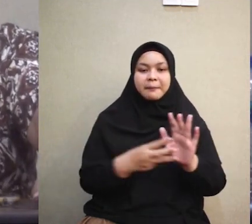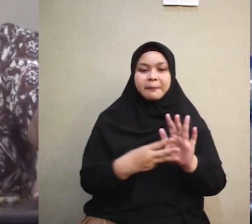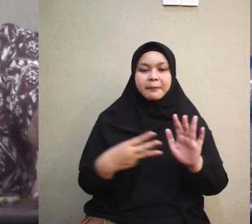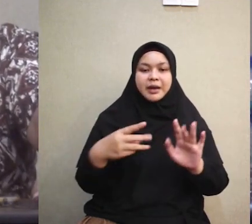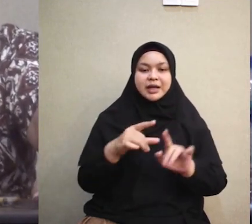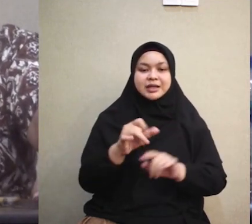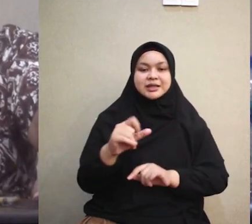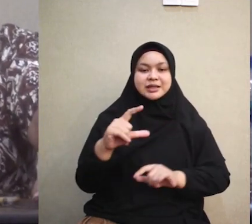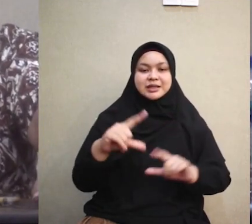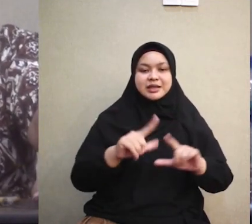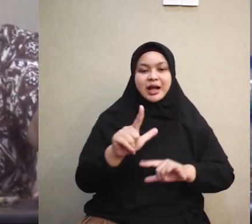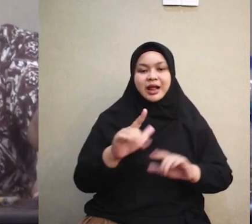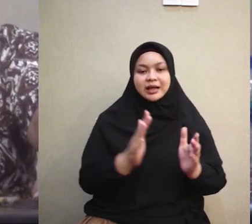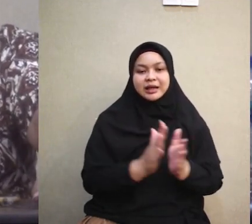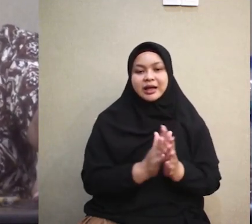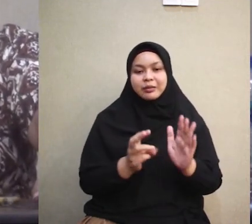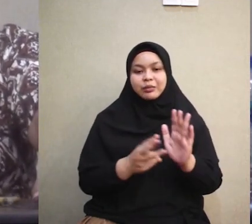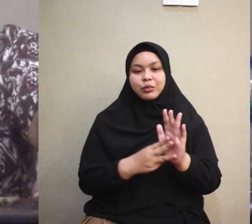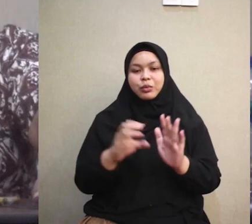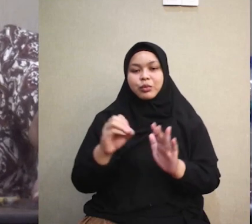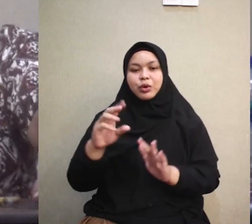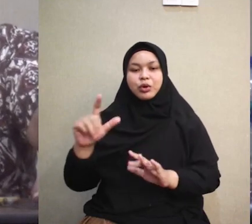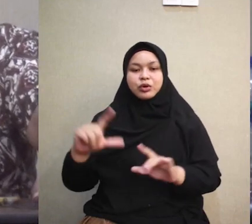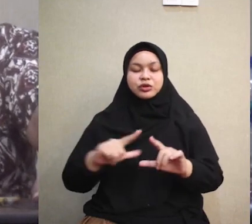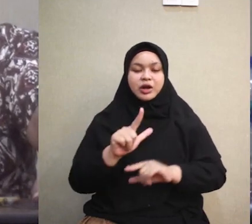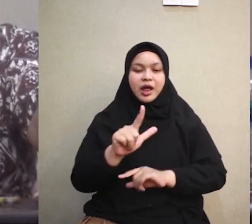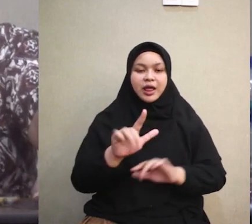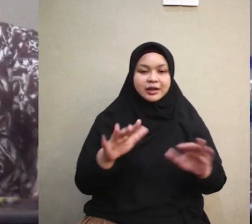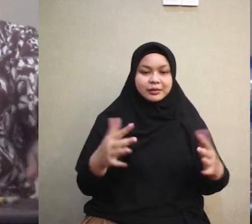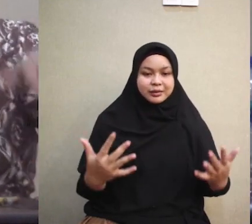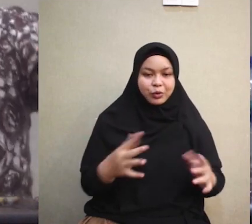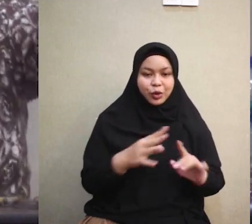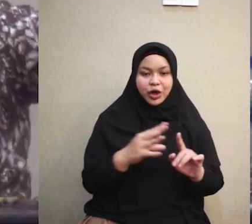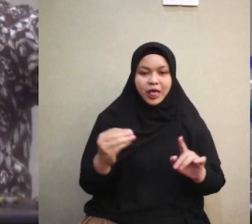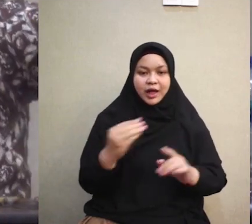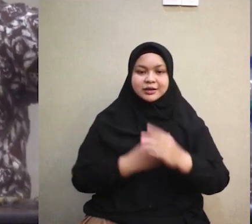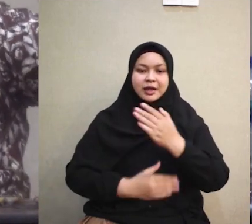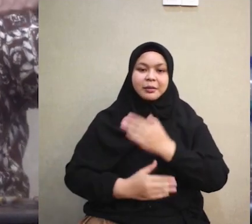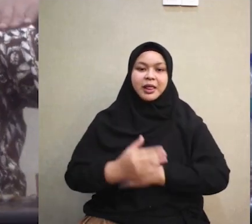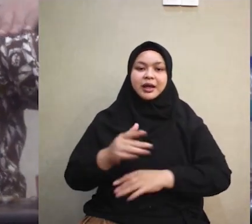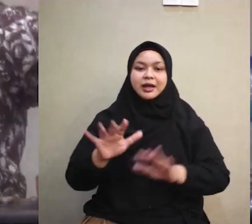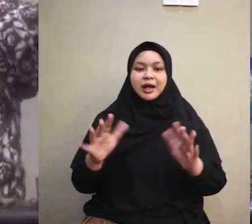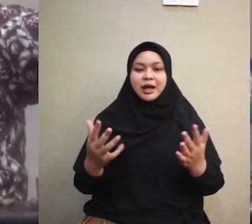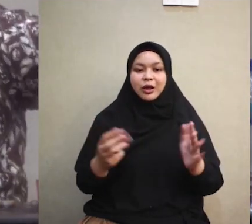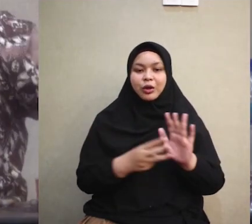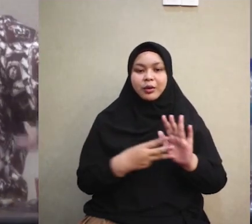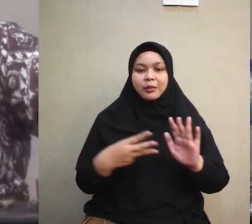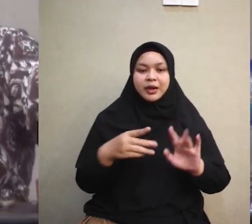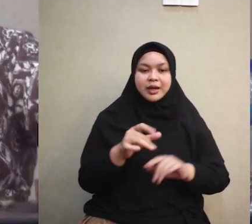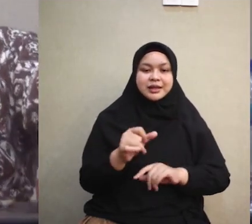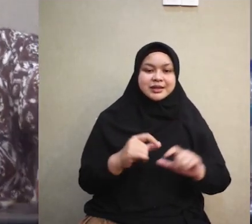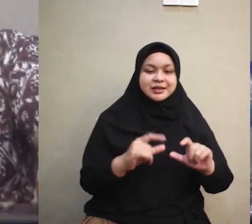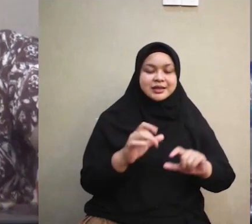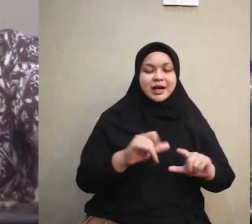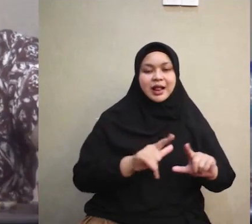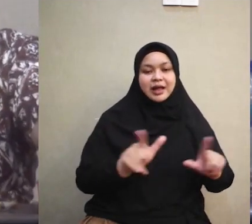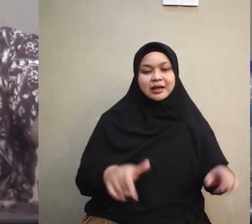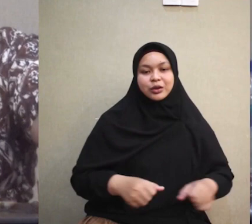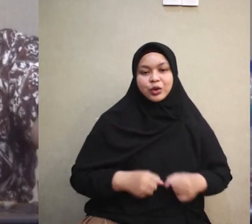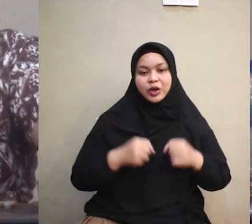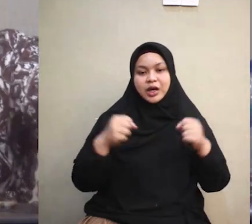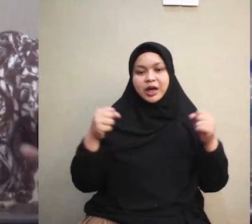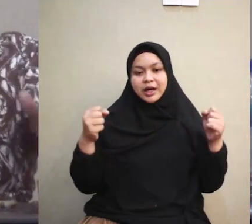disability dan moral model of disability kalau medical model itu jelas gagasan awalnya adalah